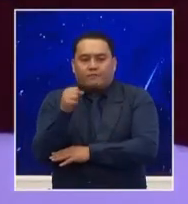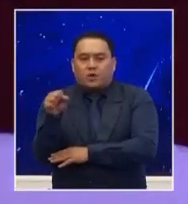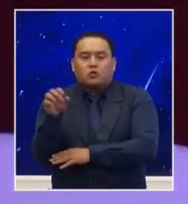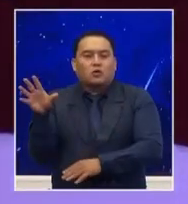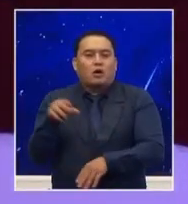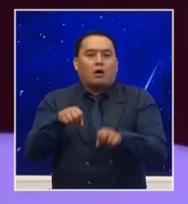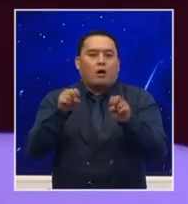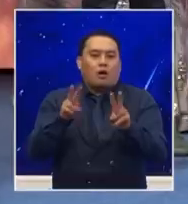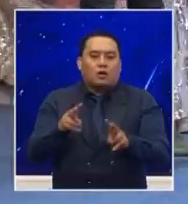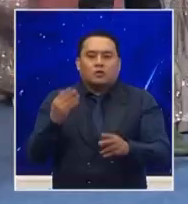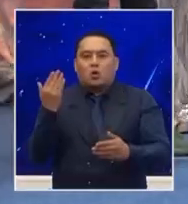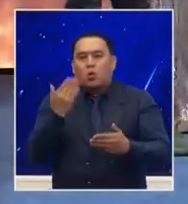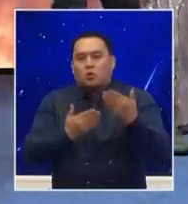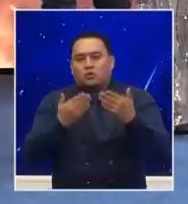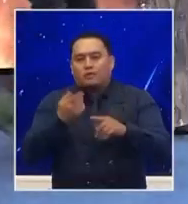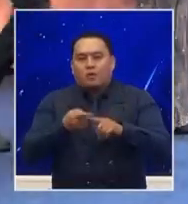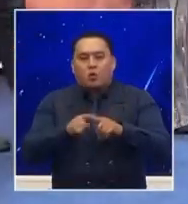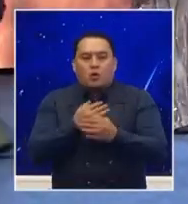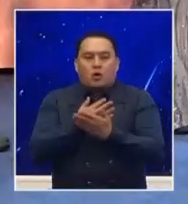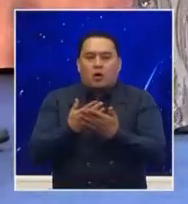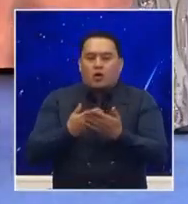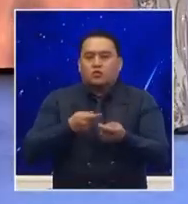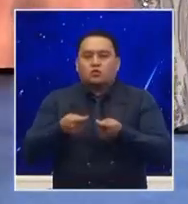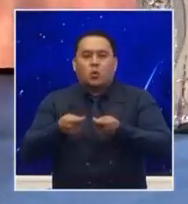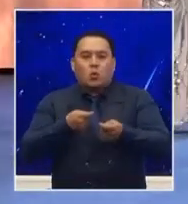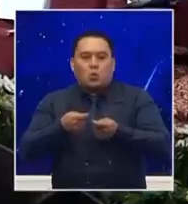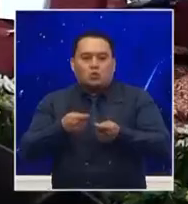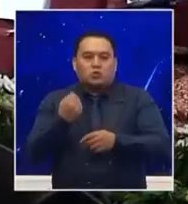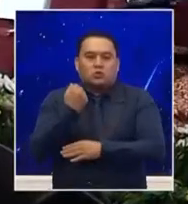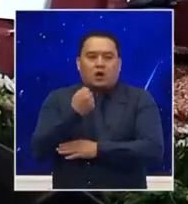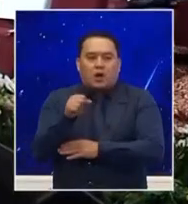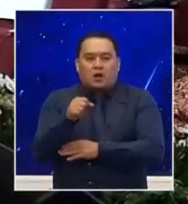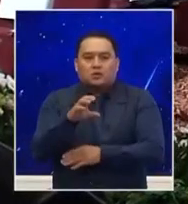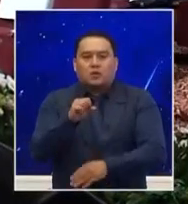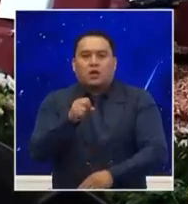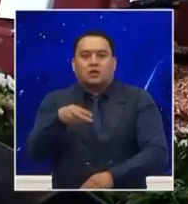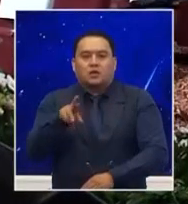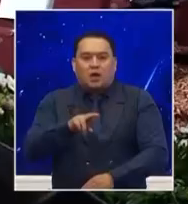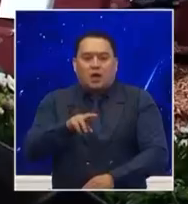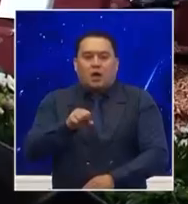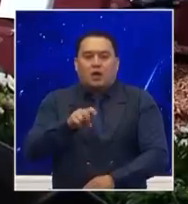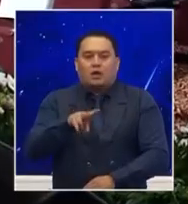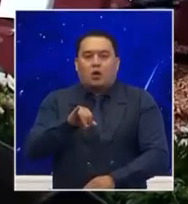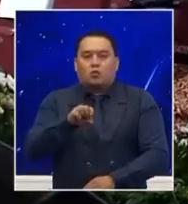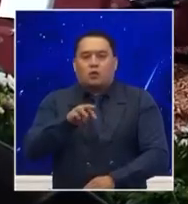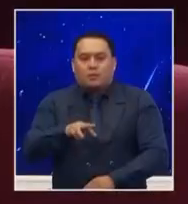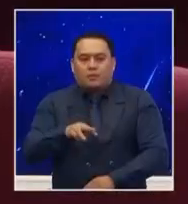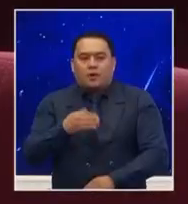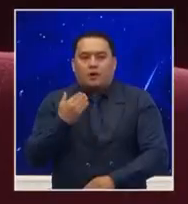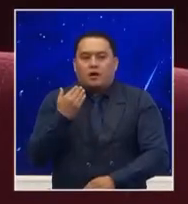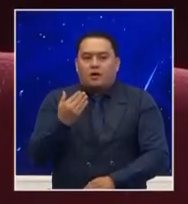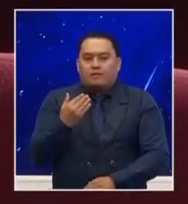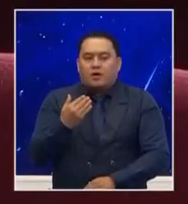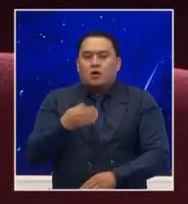Арнайы репортаж, ұлт құндылығы бағдарламаларының жүргізушілері жеңімпаз. Олар Сәния Бақыт пен Аяулым Мадиканова. Ал